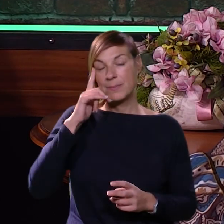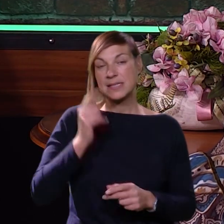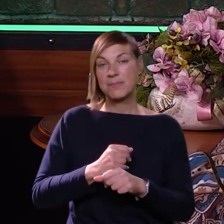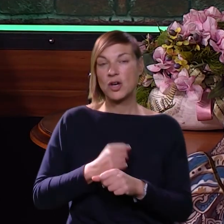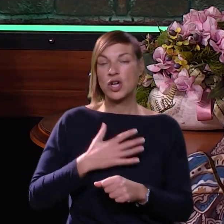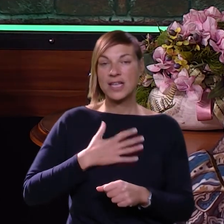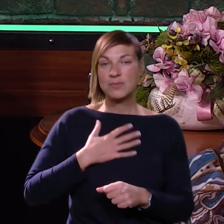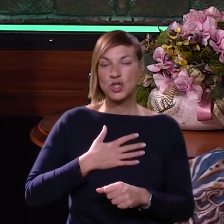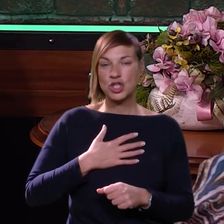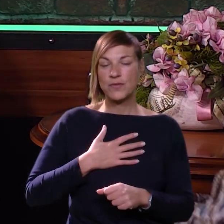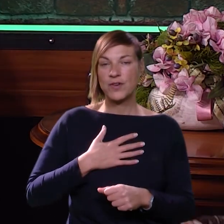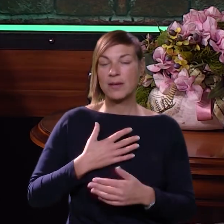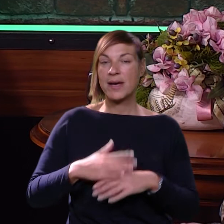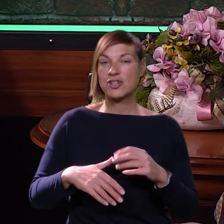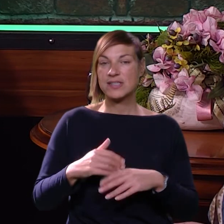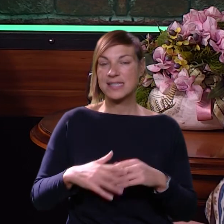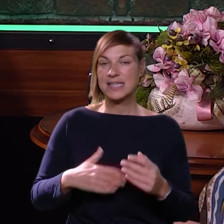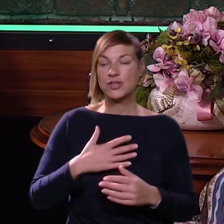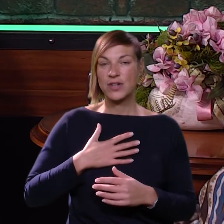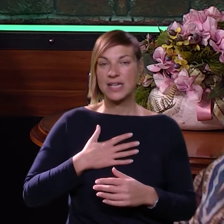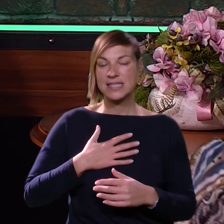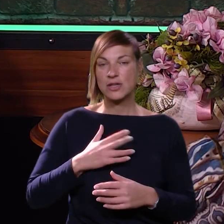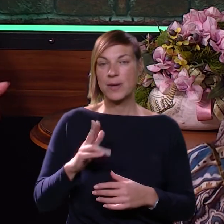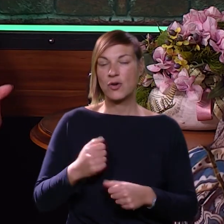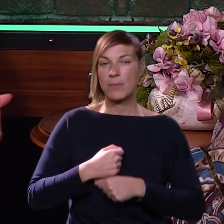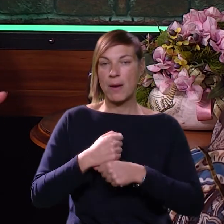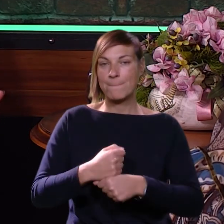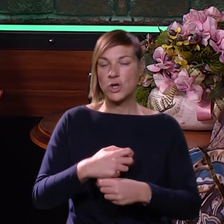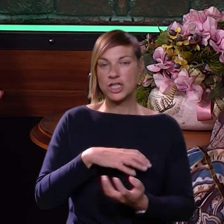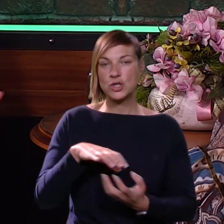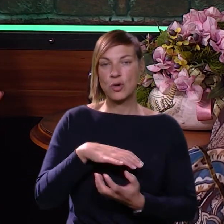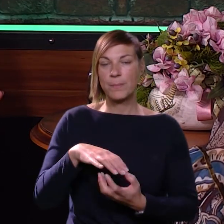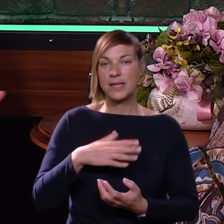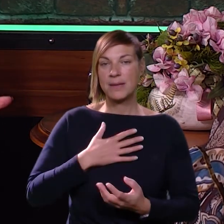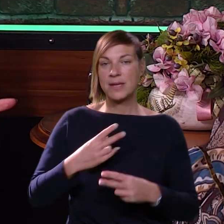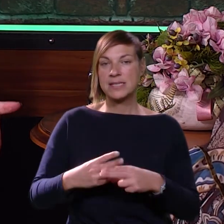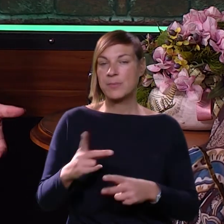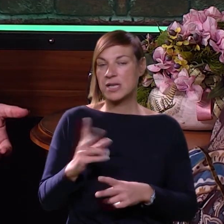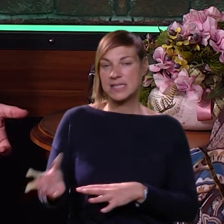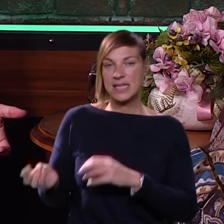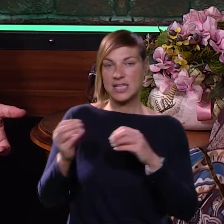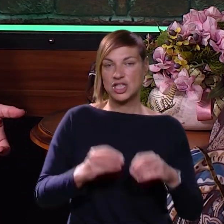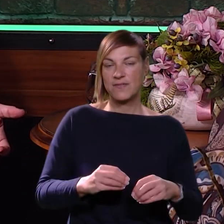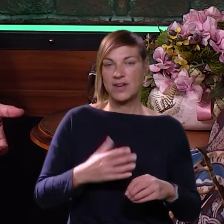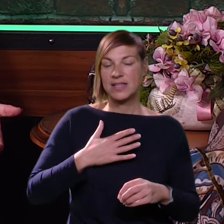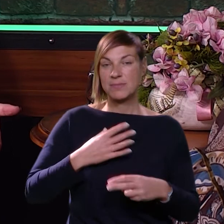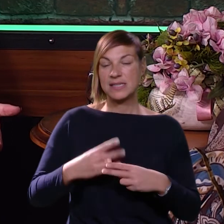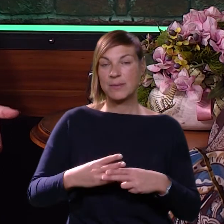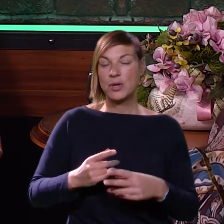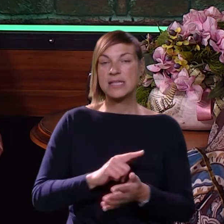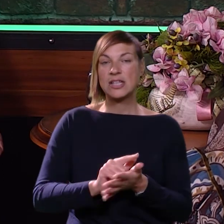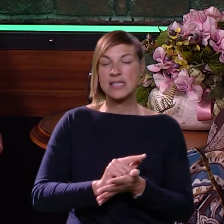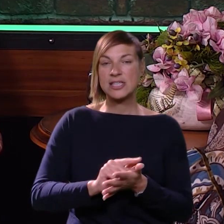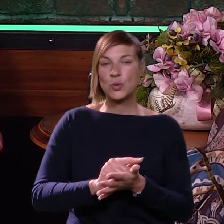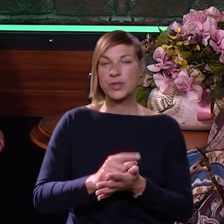mislim da ako radim ono što volim, ako sam zadovoljna sobom, ako imam podršku u mojoj obitelji, onda mi se bolest neće vratiti. Ja mislim da bolest